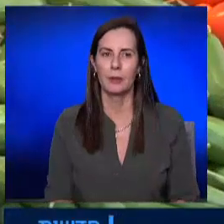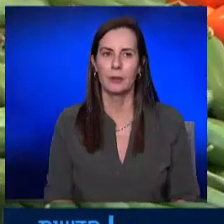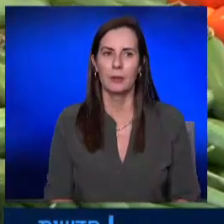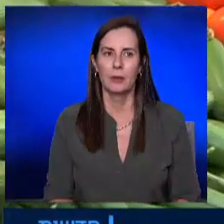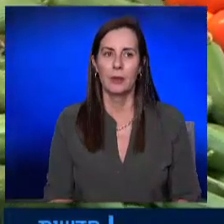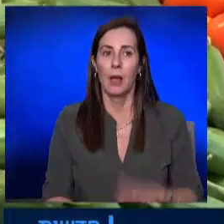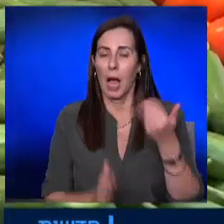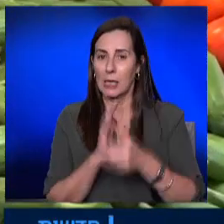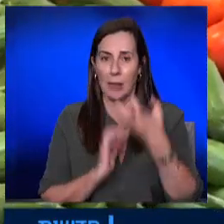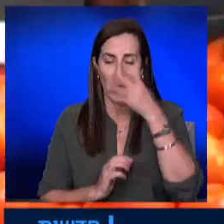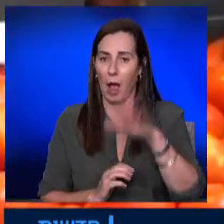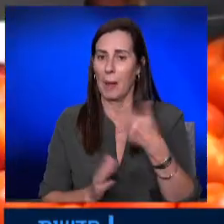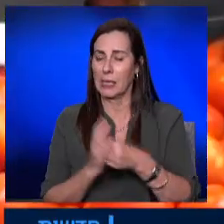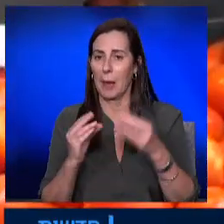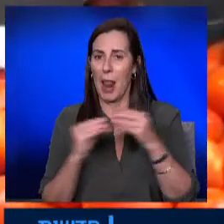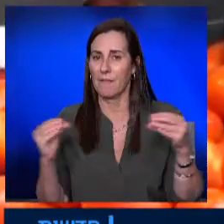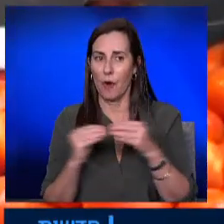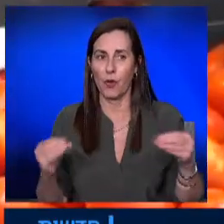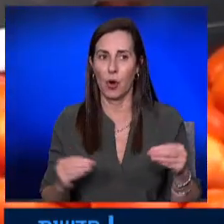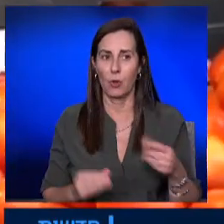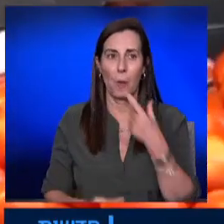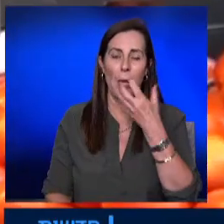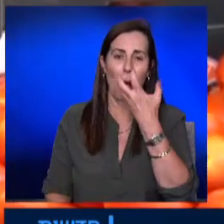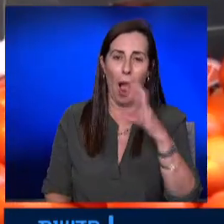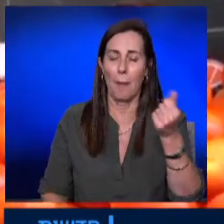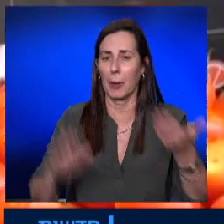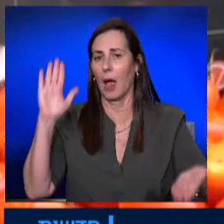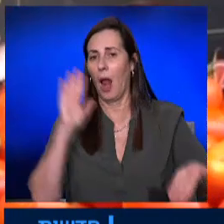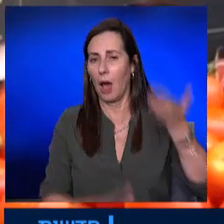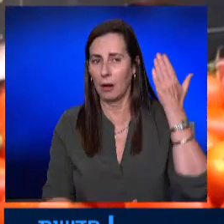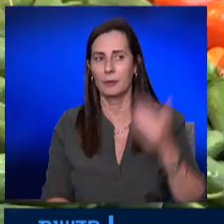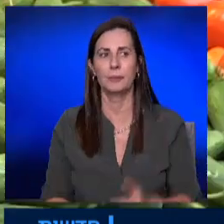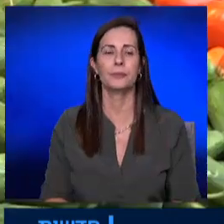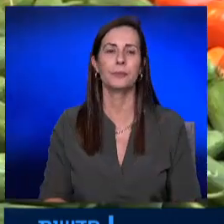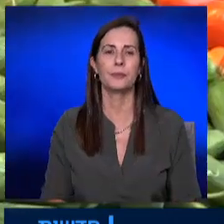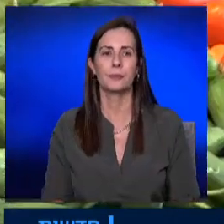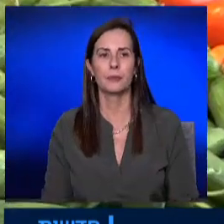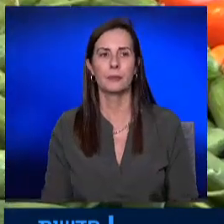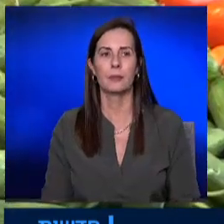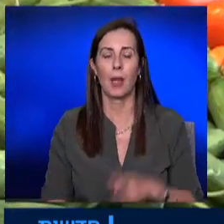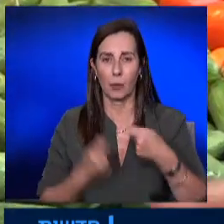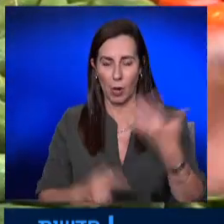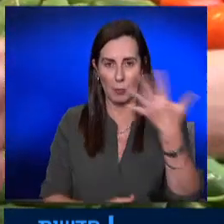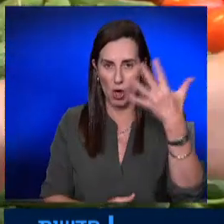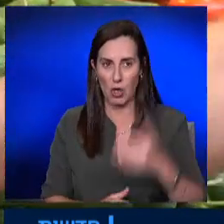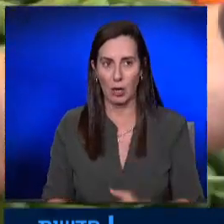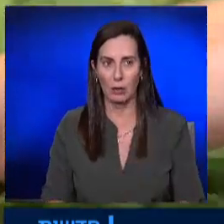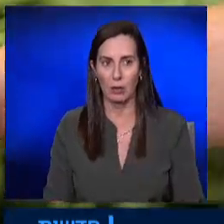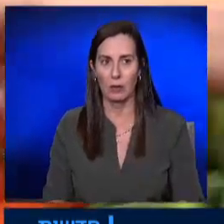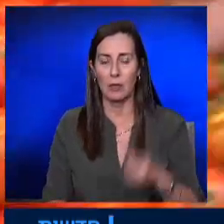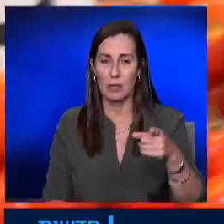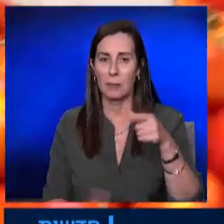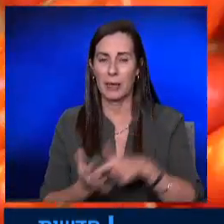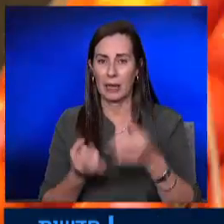יש מחסור בעגבניות גם במלפונים. אומרים חם, אומרים המחיר קפץ. אתה מוכר ב5 שקלים? אני לא מוכר, זה